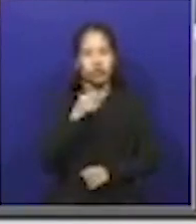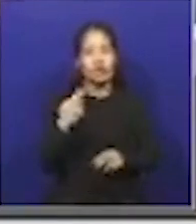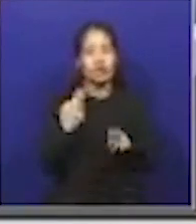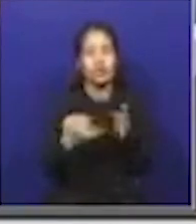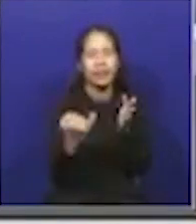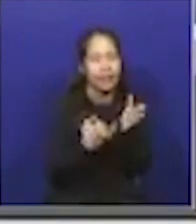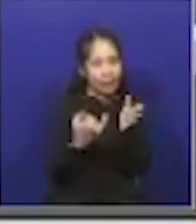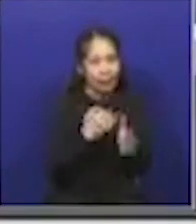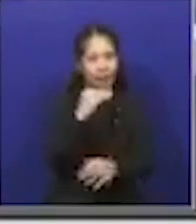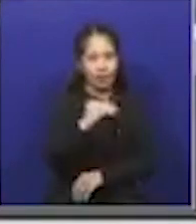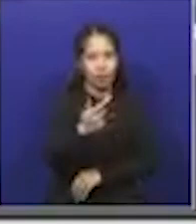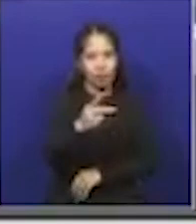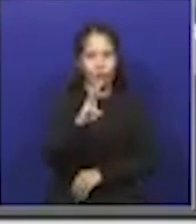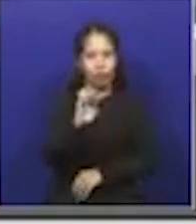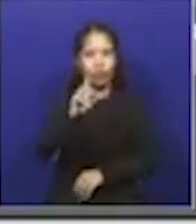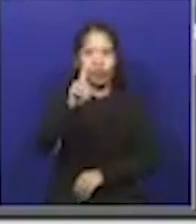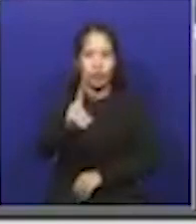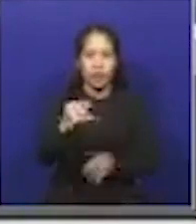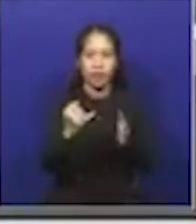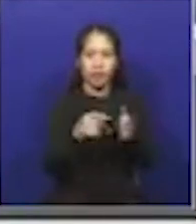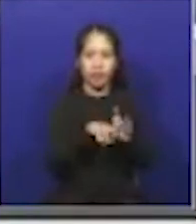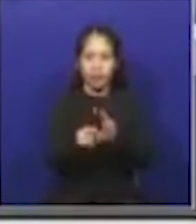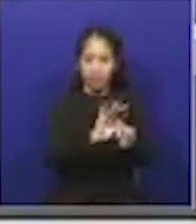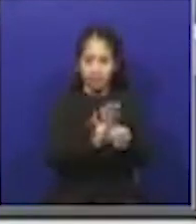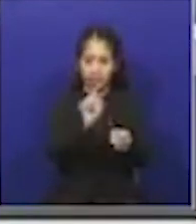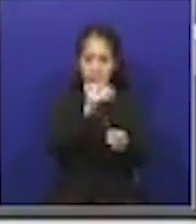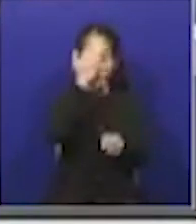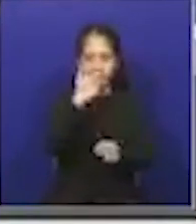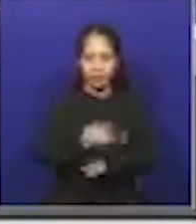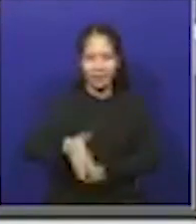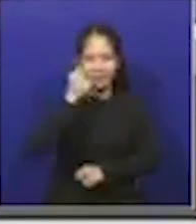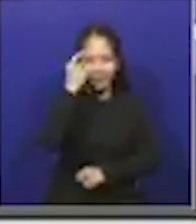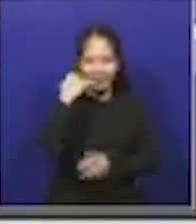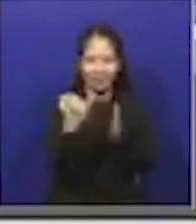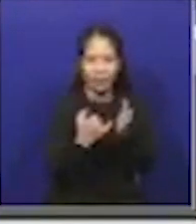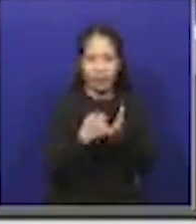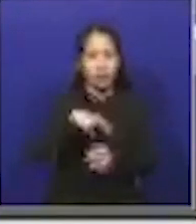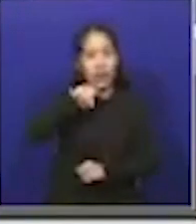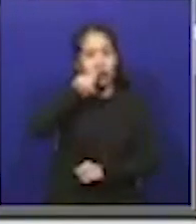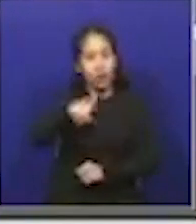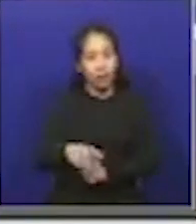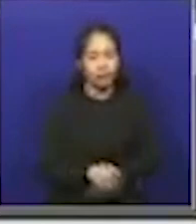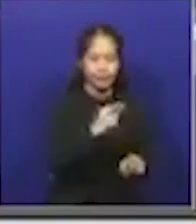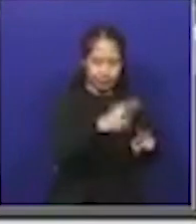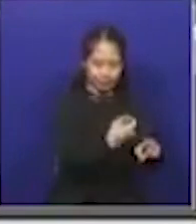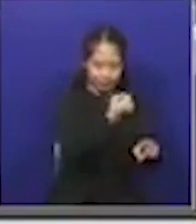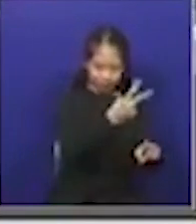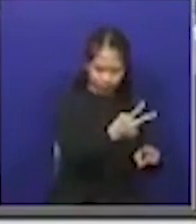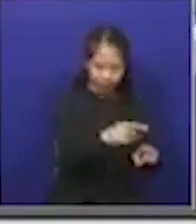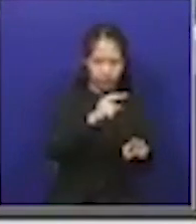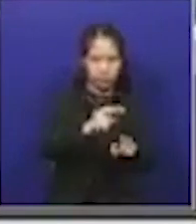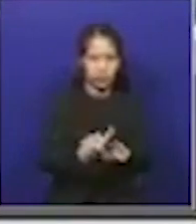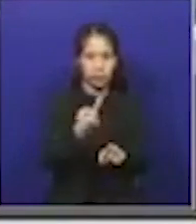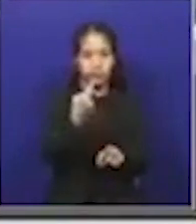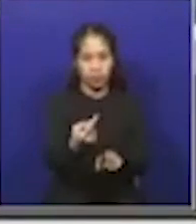ใจนะถามว่าตั้งแต่ธันวามามกรากุมภาเราไม่ได้ทำอะไรเล